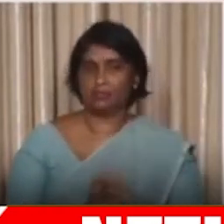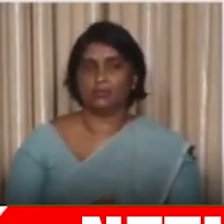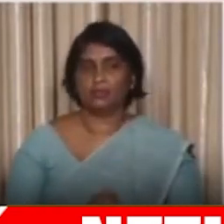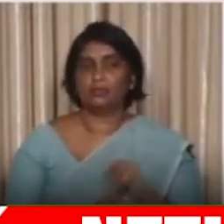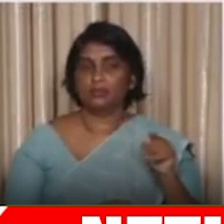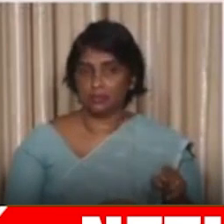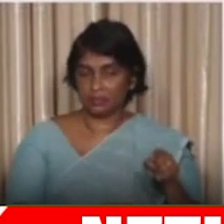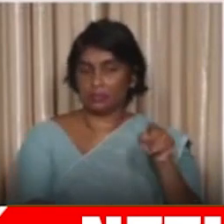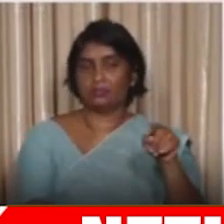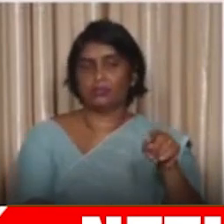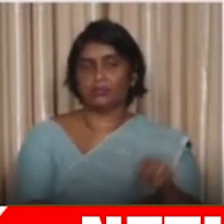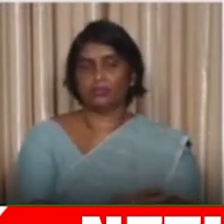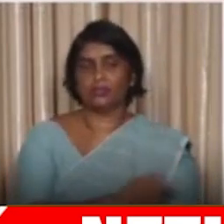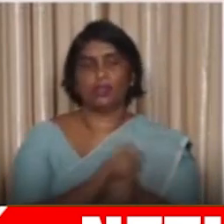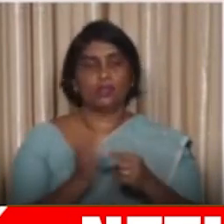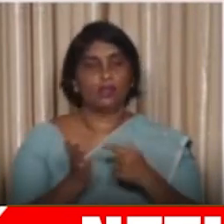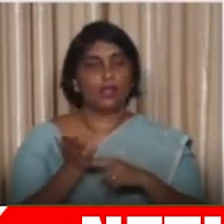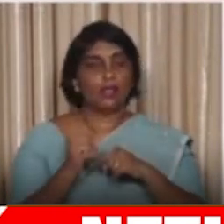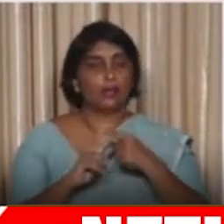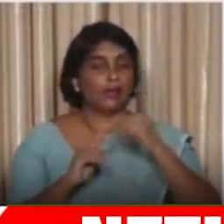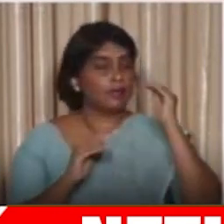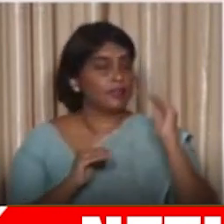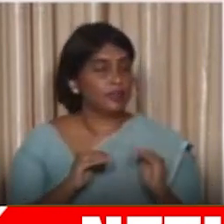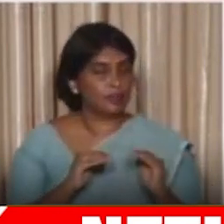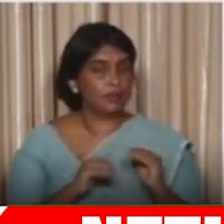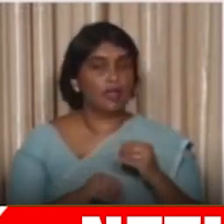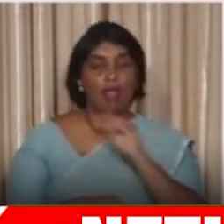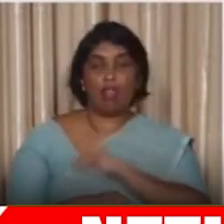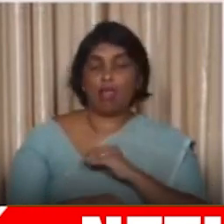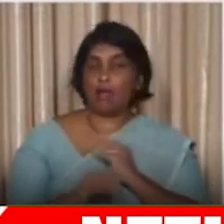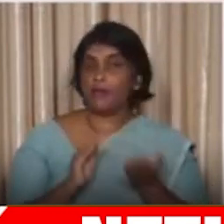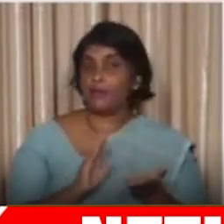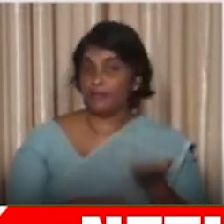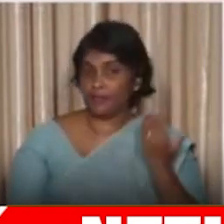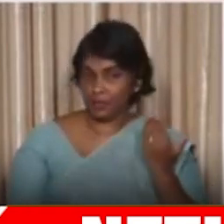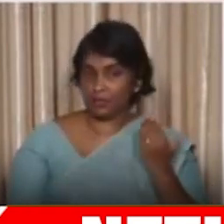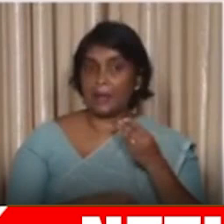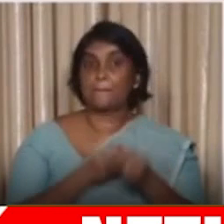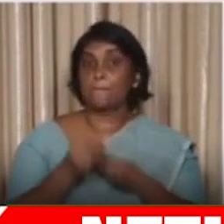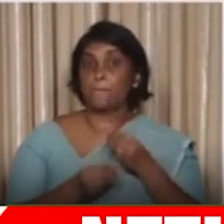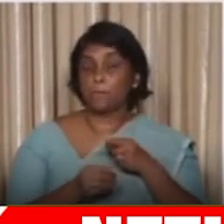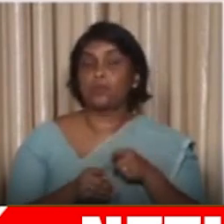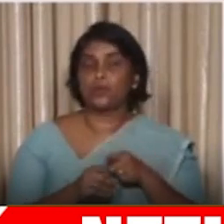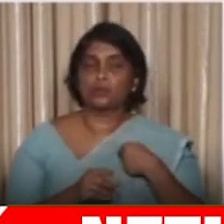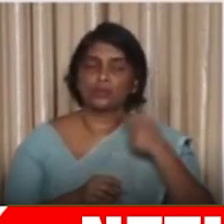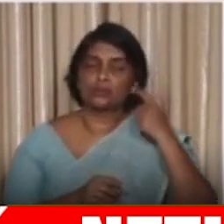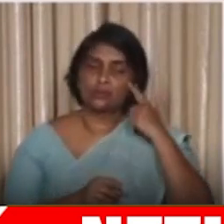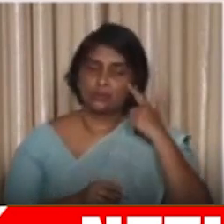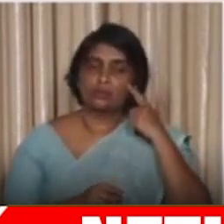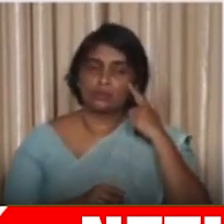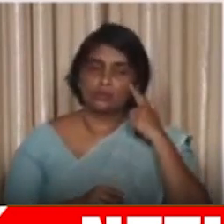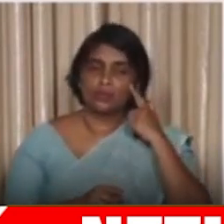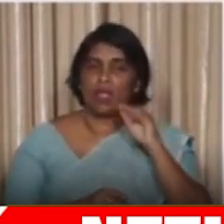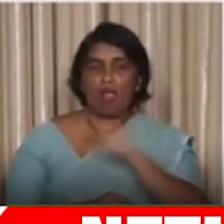මෙතන බදු අඩු ලාභේ වැඩි බිස්නස් එක තමයි මං හිතන්නේ මේ